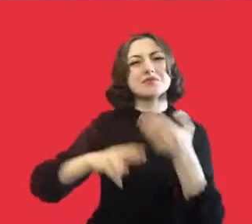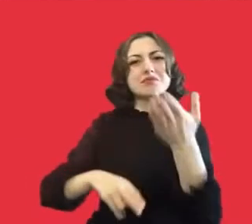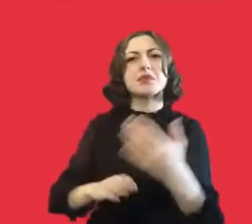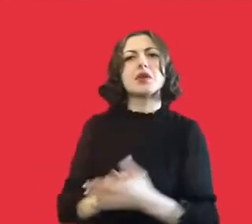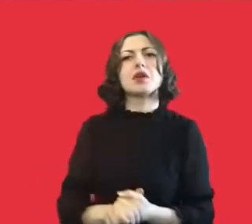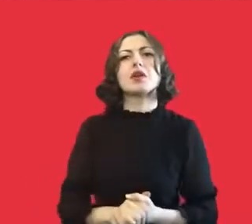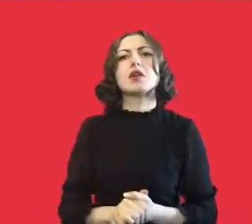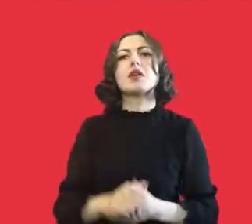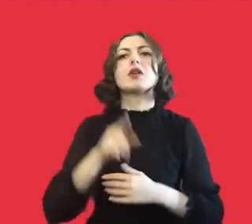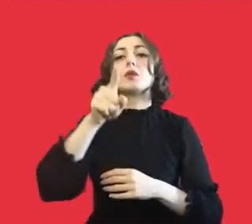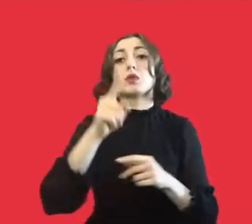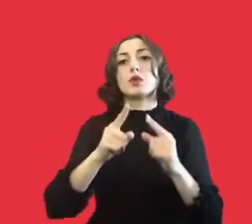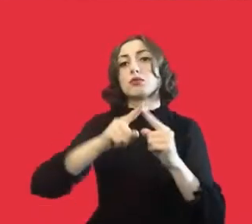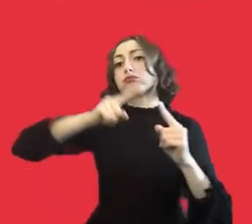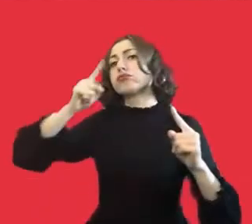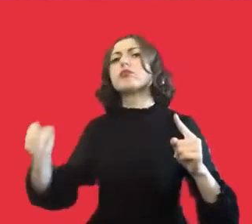sürecimiz aslında şöyle işliyor.